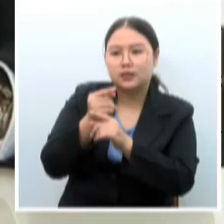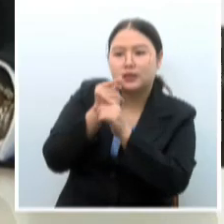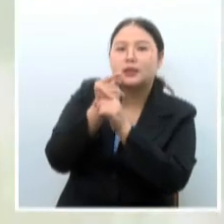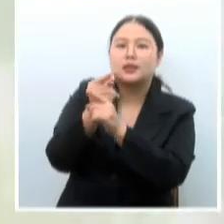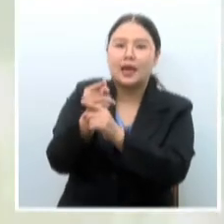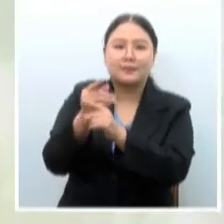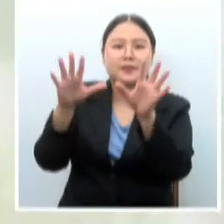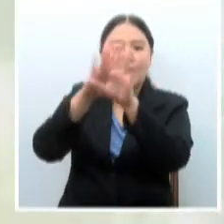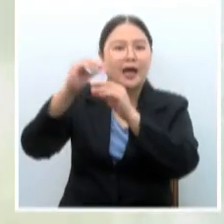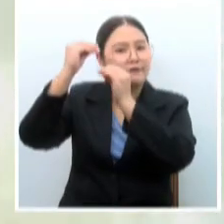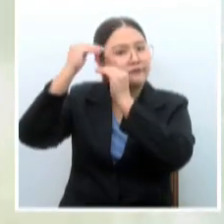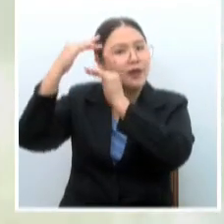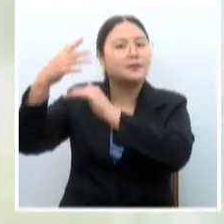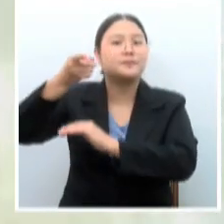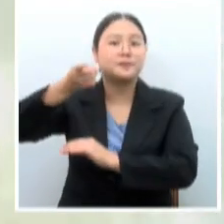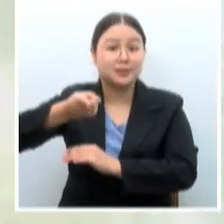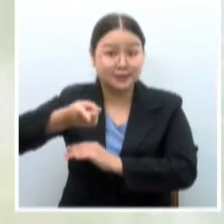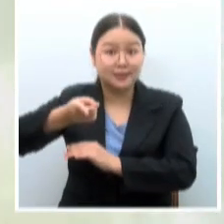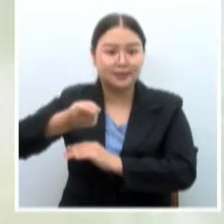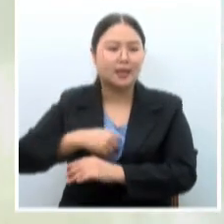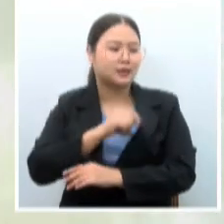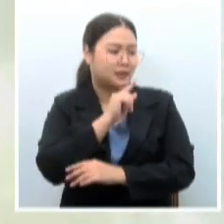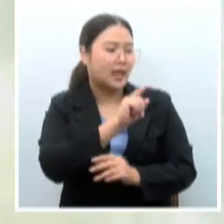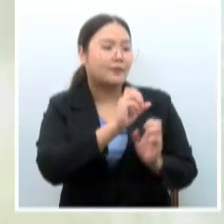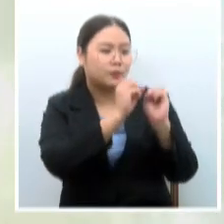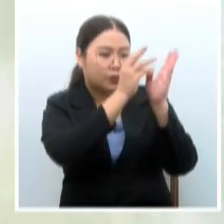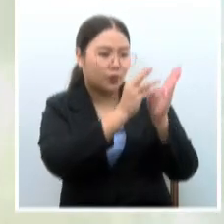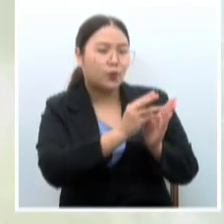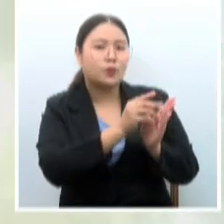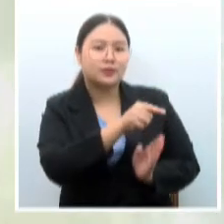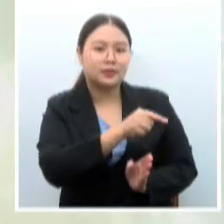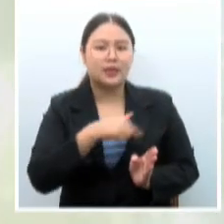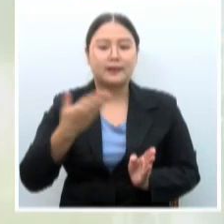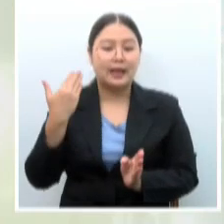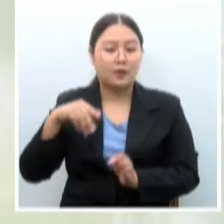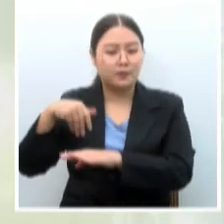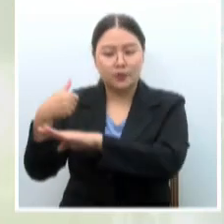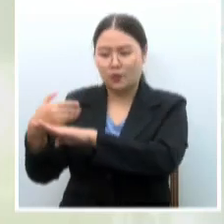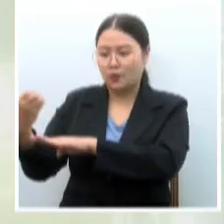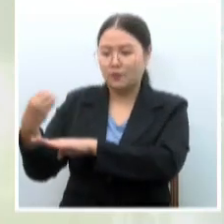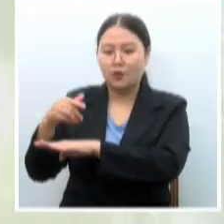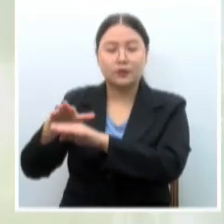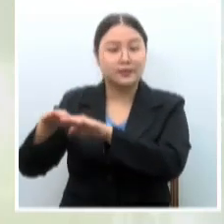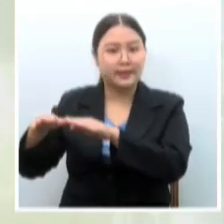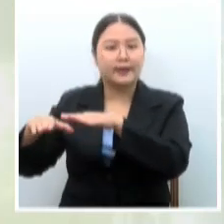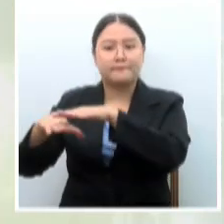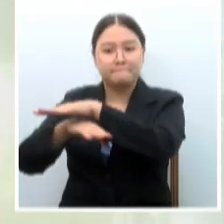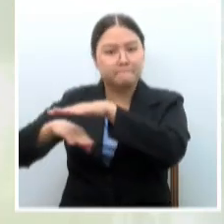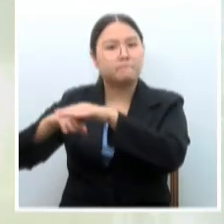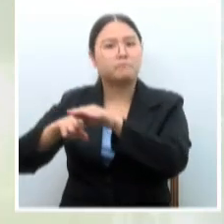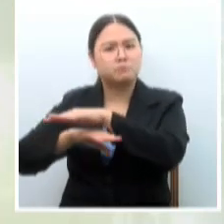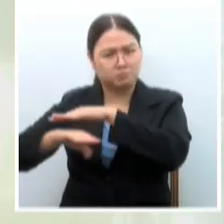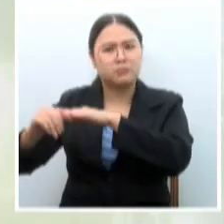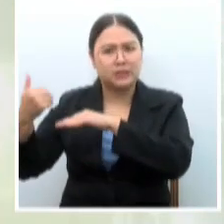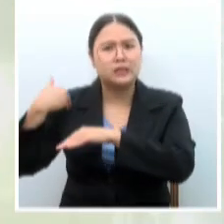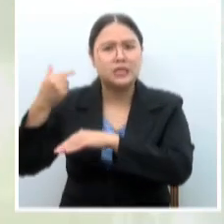ะคะต้องถามคุณครูดีกว่าเพราะว่าทางท่านคณบดีบอกมาว่าเขามีความพร้อมมาระดับหนึ่งเลย